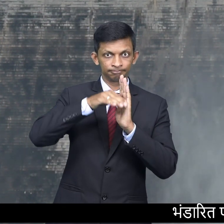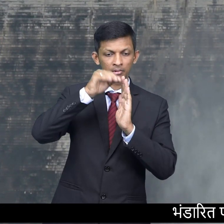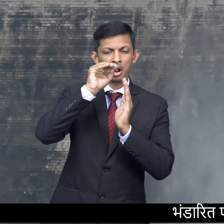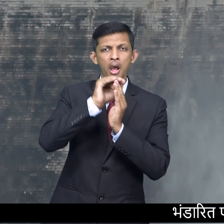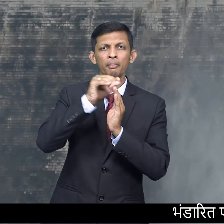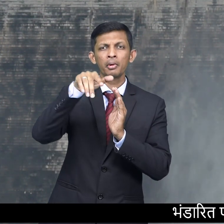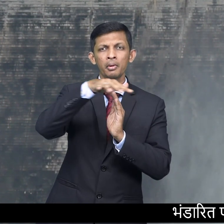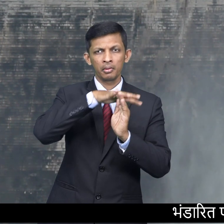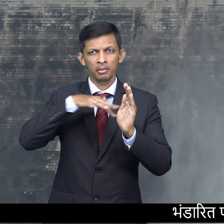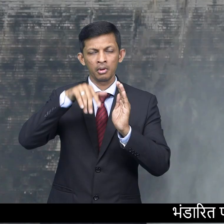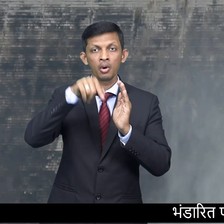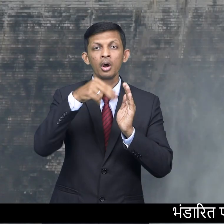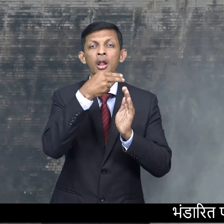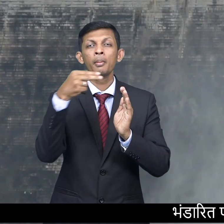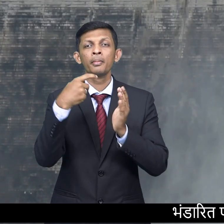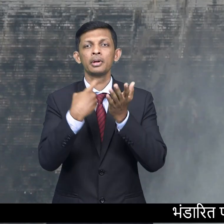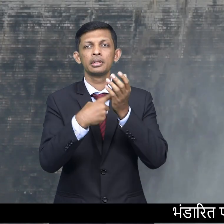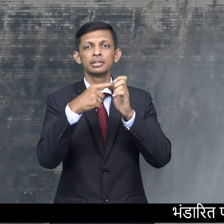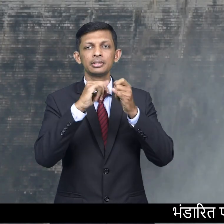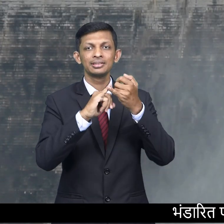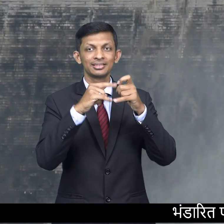भंडारित पानी एक जलाशय बनाता है।